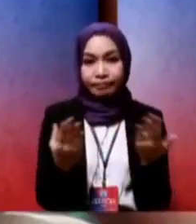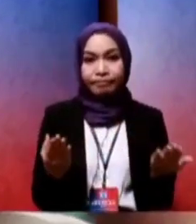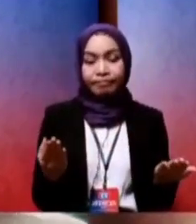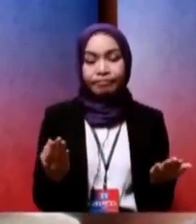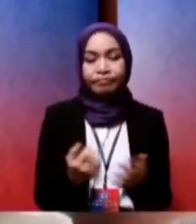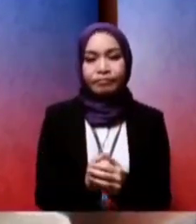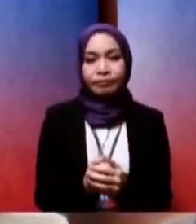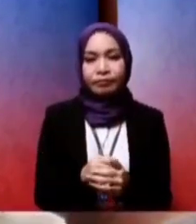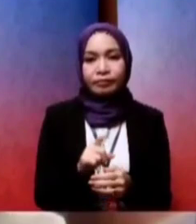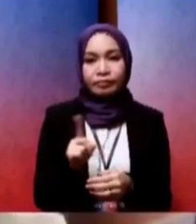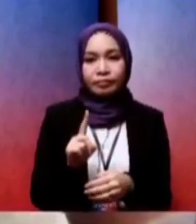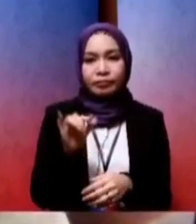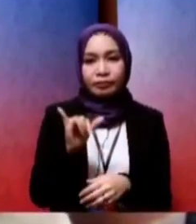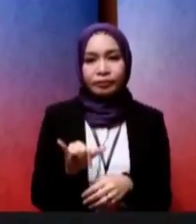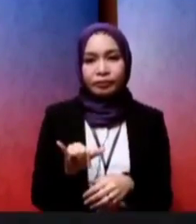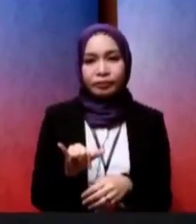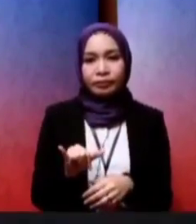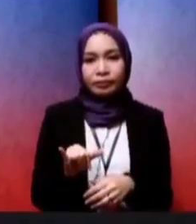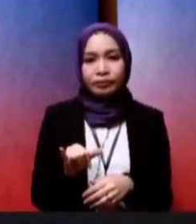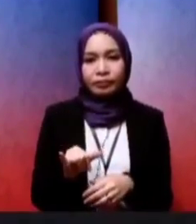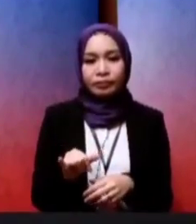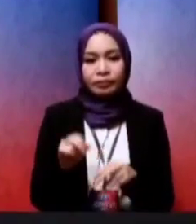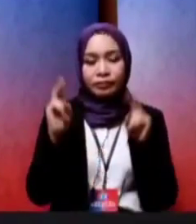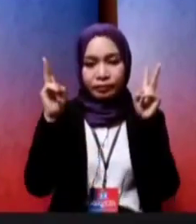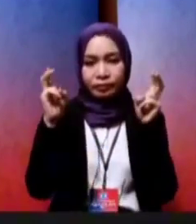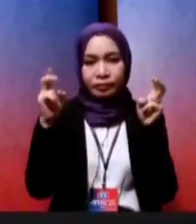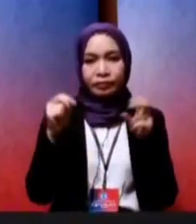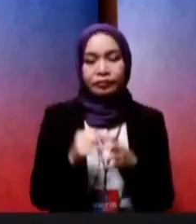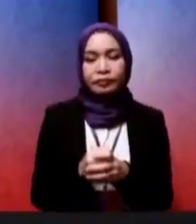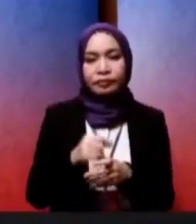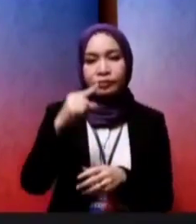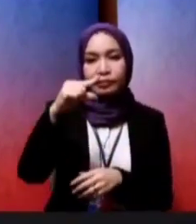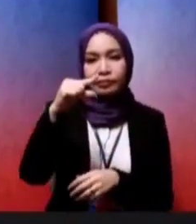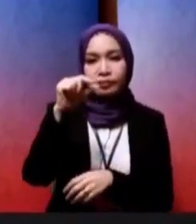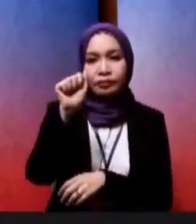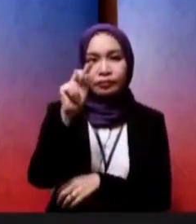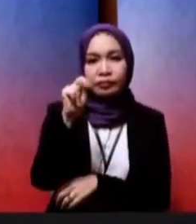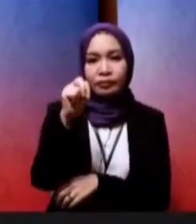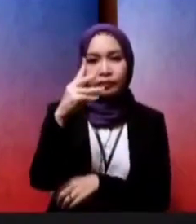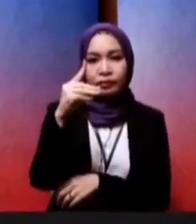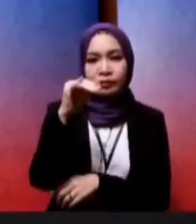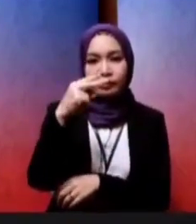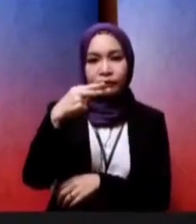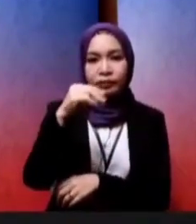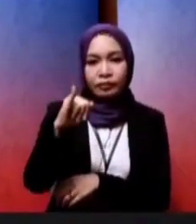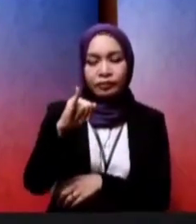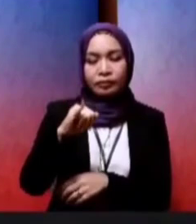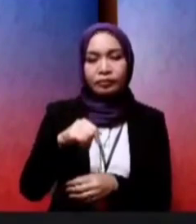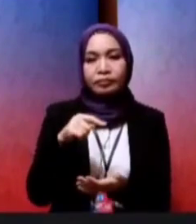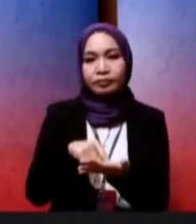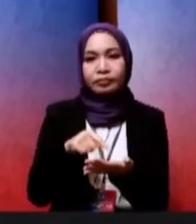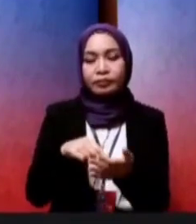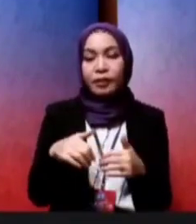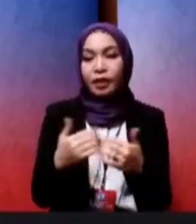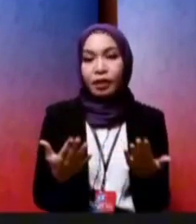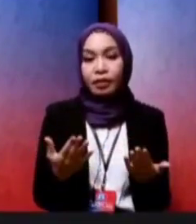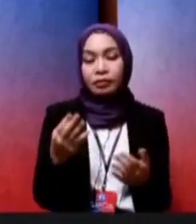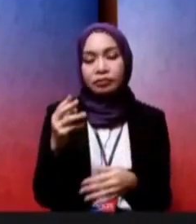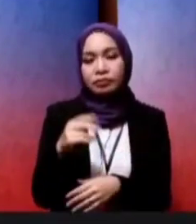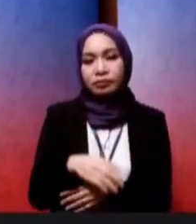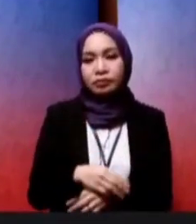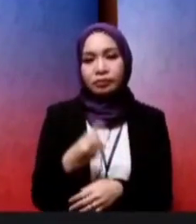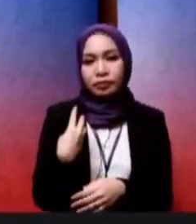measure of a Society is how it treats its weakest members